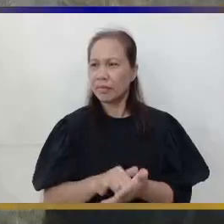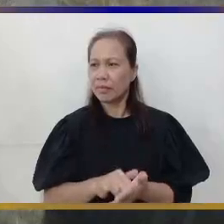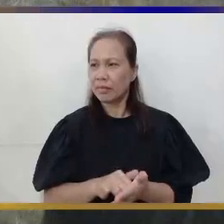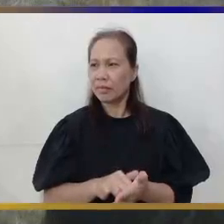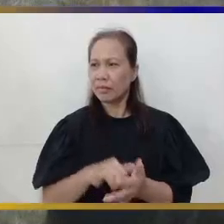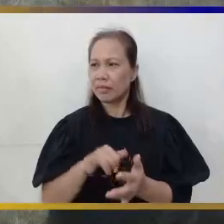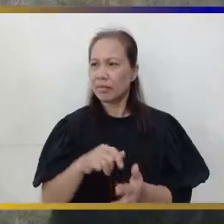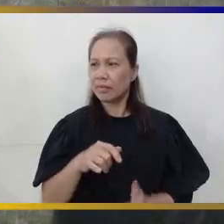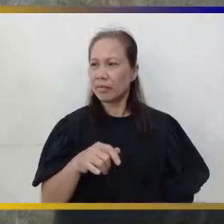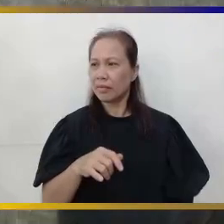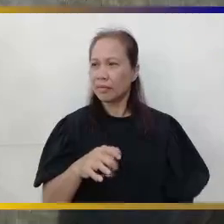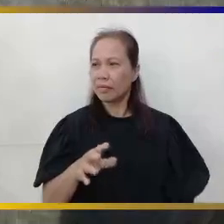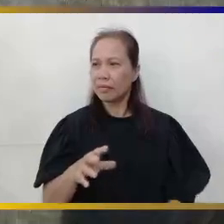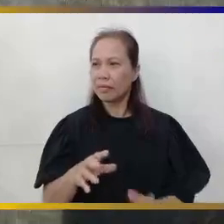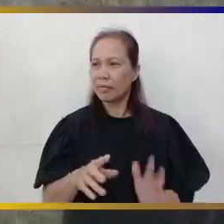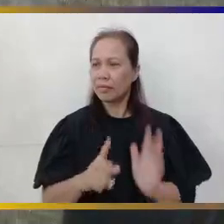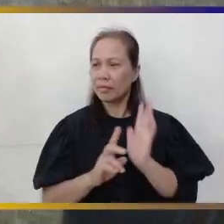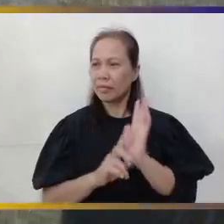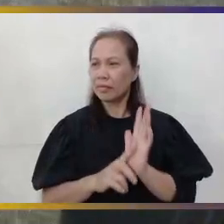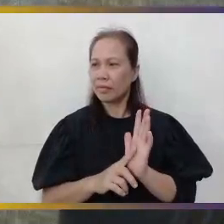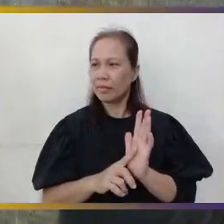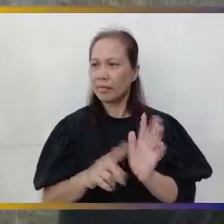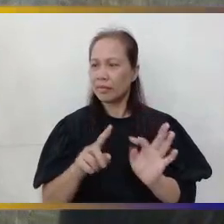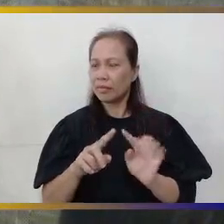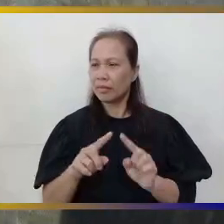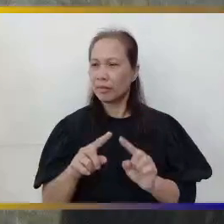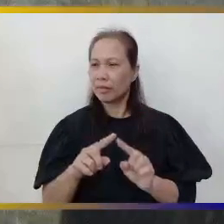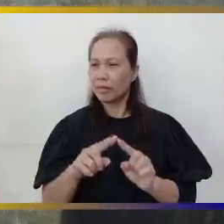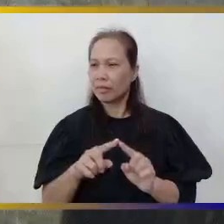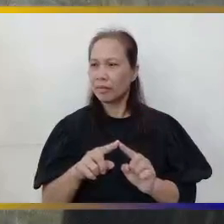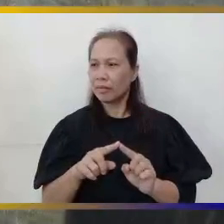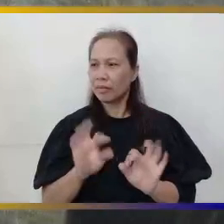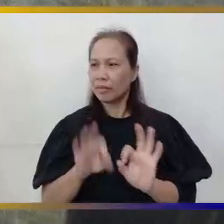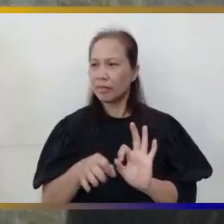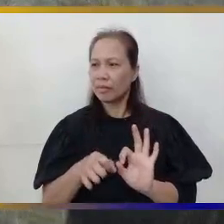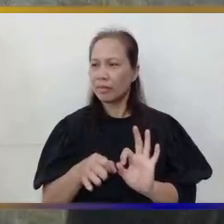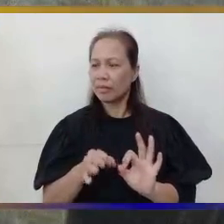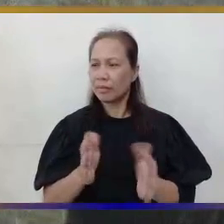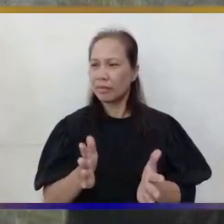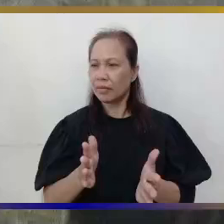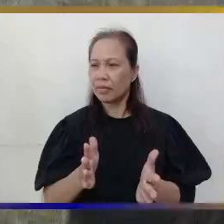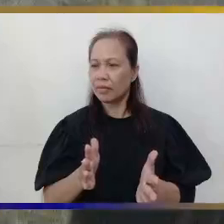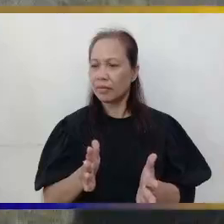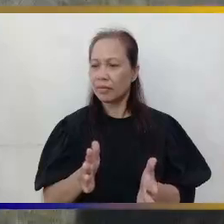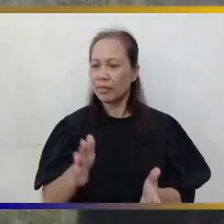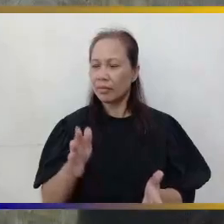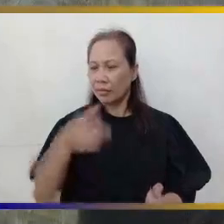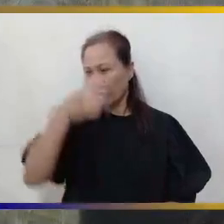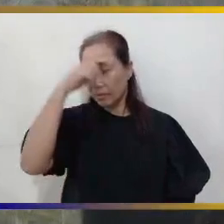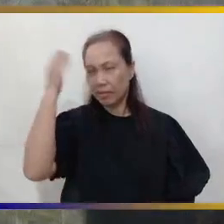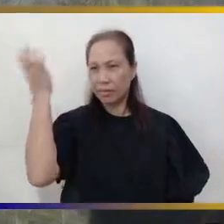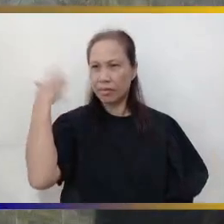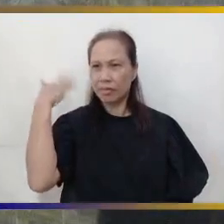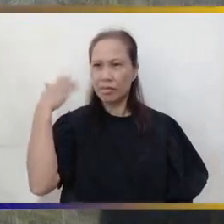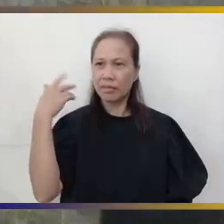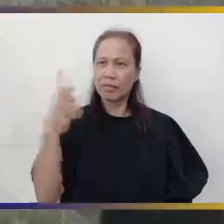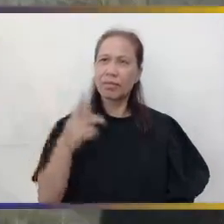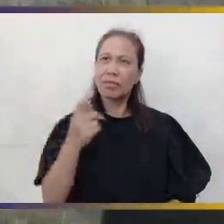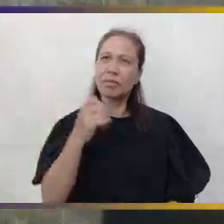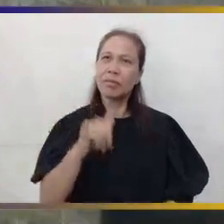nakikipag-usap sa kanila verbally ang Diyos so imagine that now